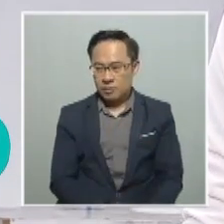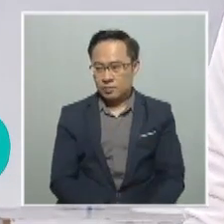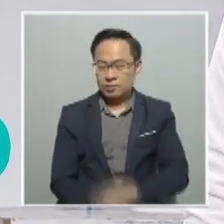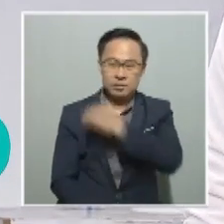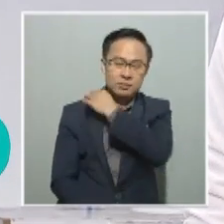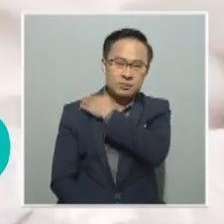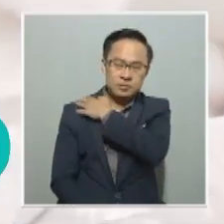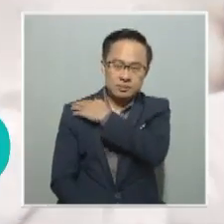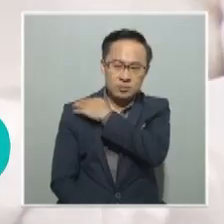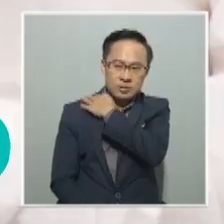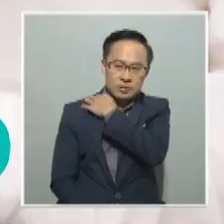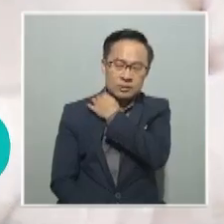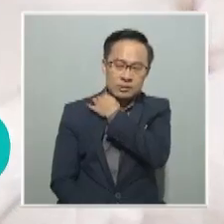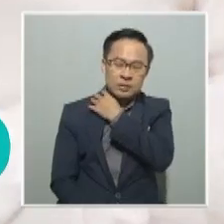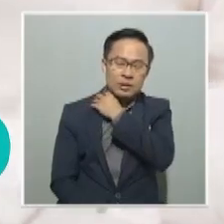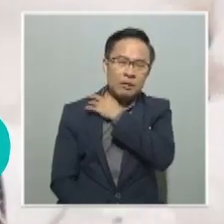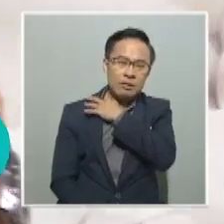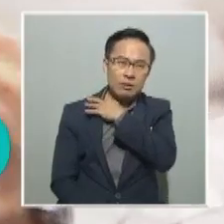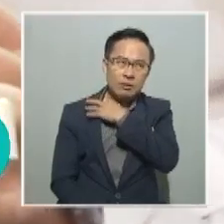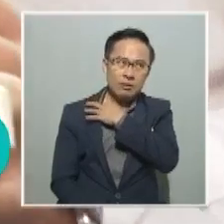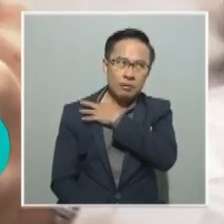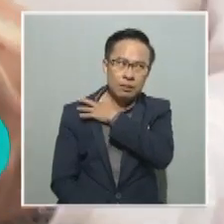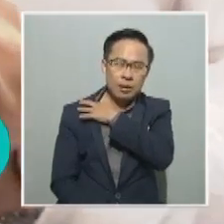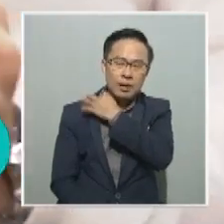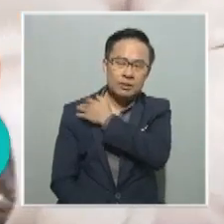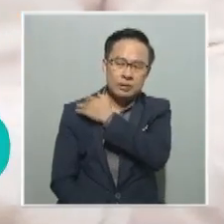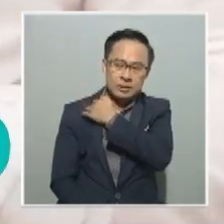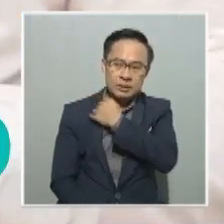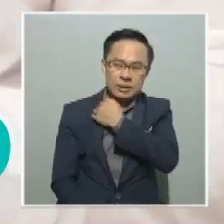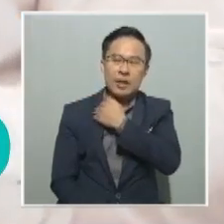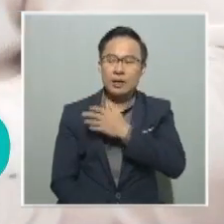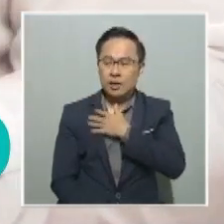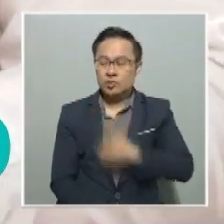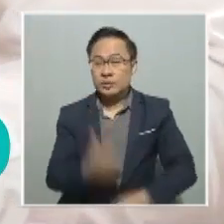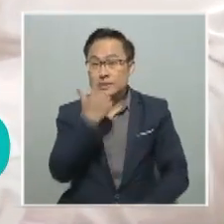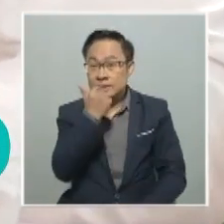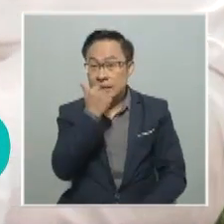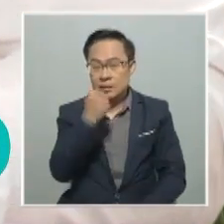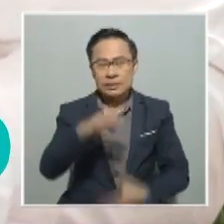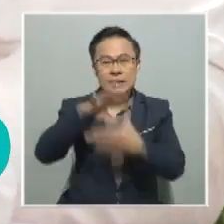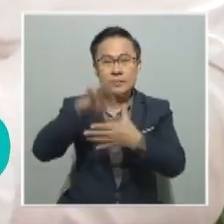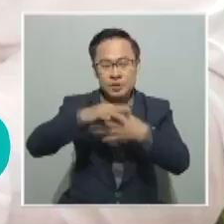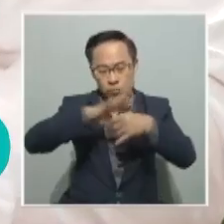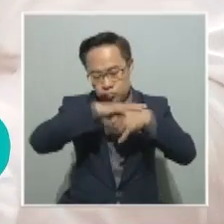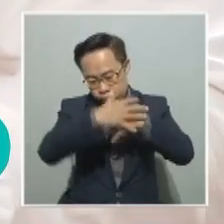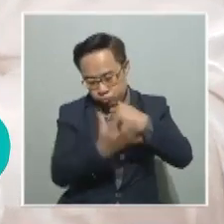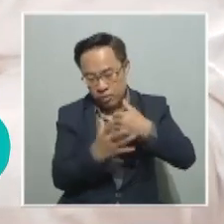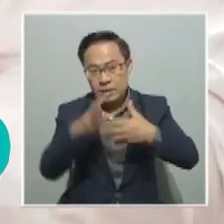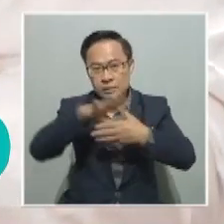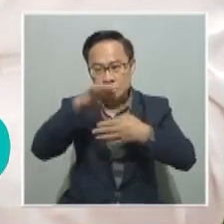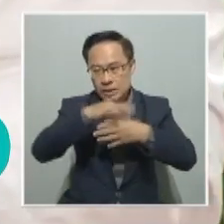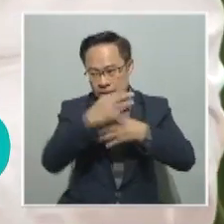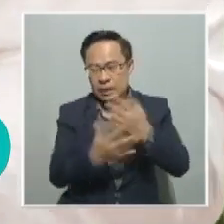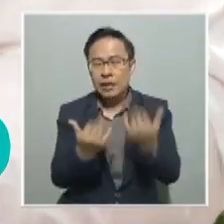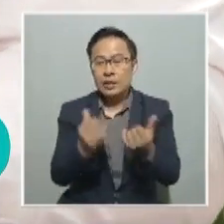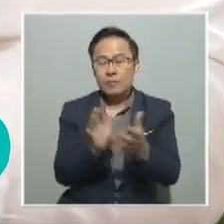กติก็คือตรงที่แข็งๆตรงนี้ทีนี้จะเห็นว่ามันจะมีสีแดงๆพวกนี้คือกล้ามเนื ้ อ ครับ กล้ามเนื้อไหลเราเนี่ยมันจะมีทั้งหมด